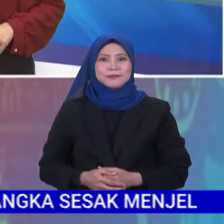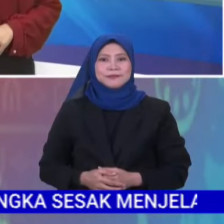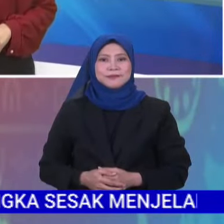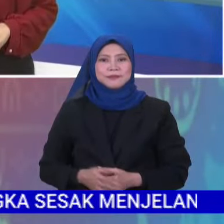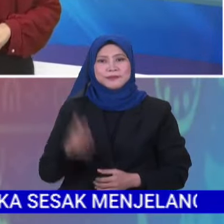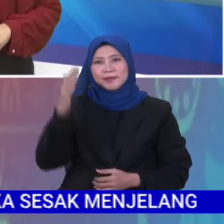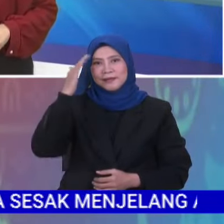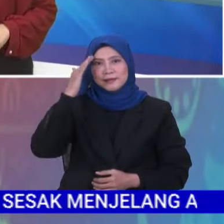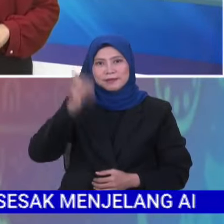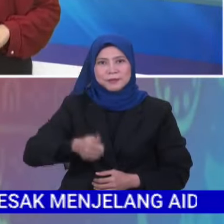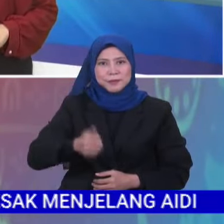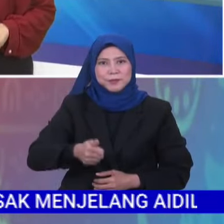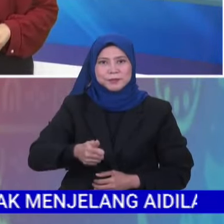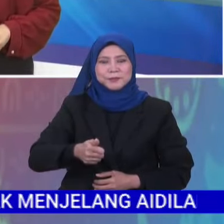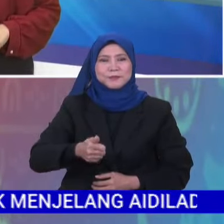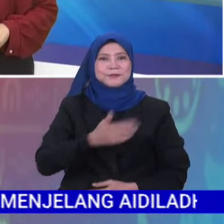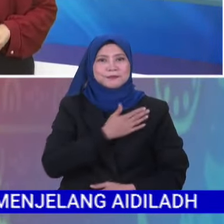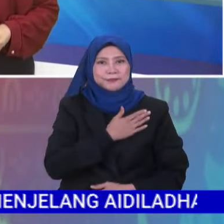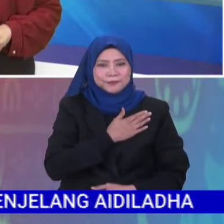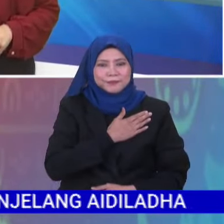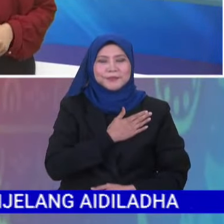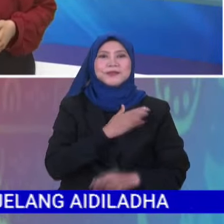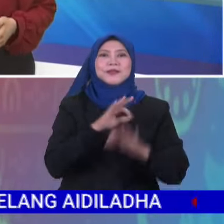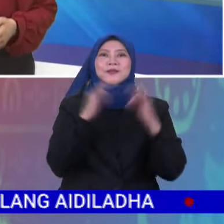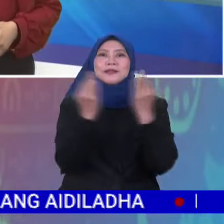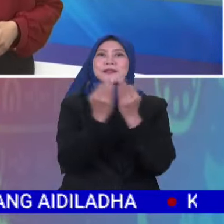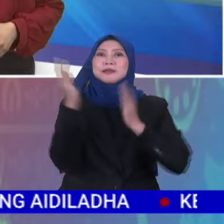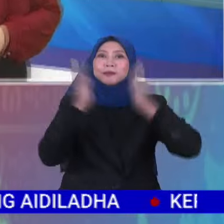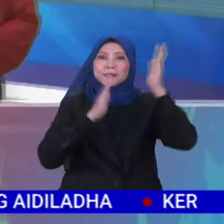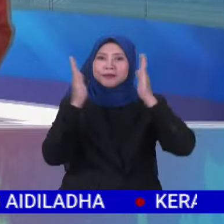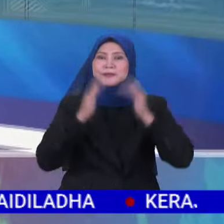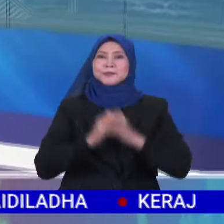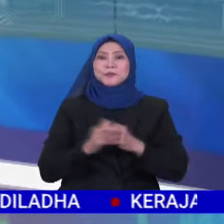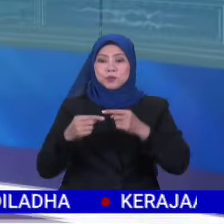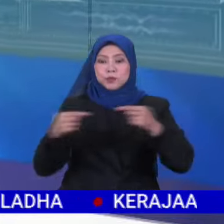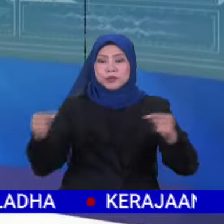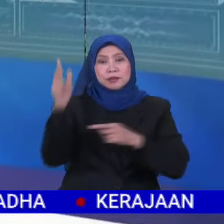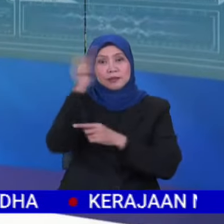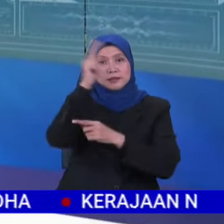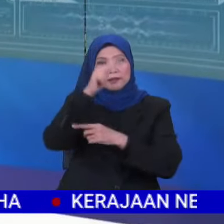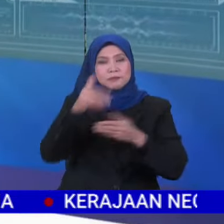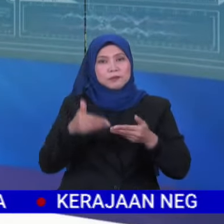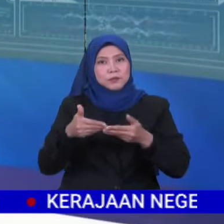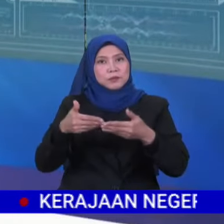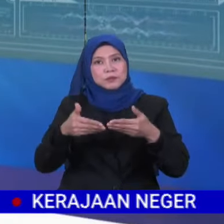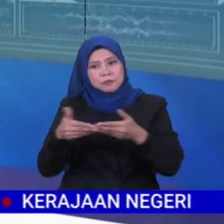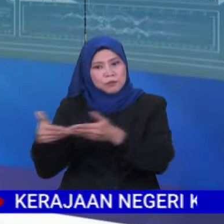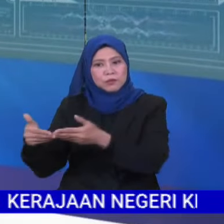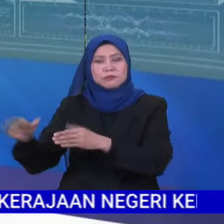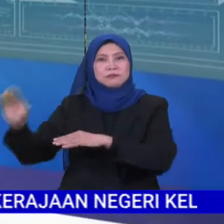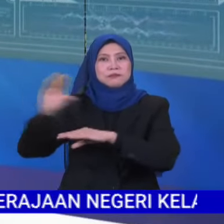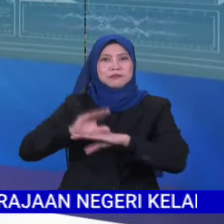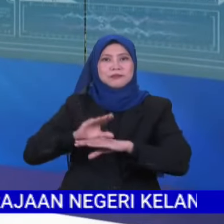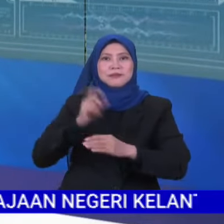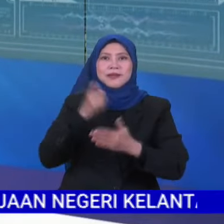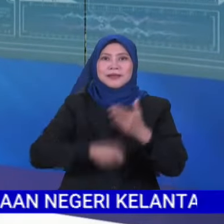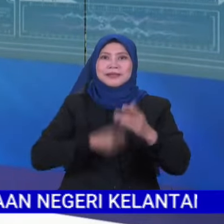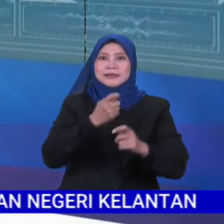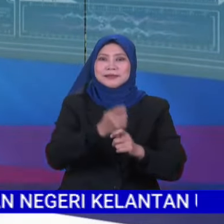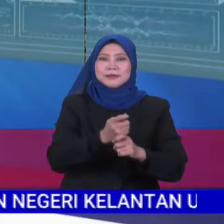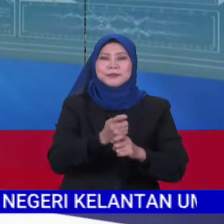Hai Asalamualaikum salam Keluarga Malaysia keputusan kerajaan meneruskan southside dengan menetapkan harga